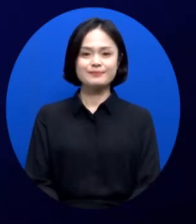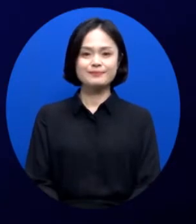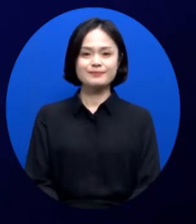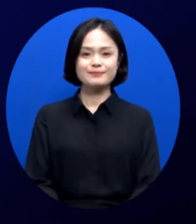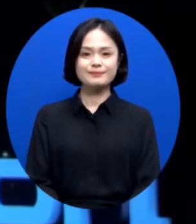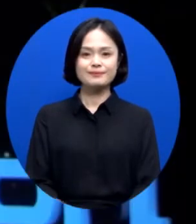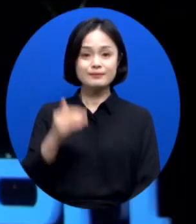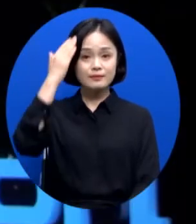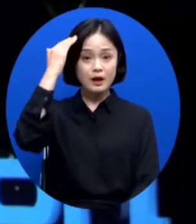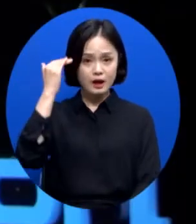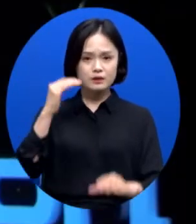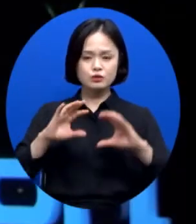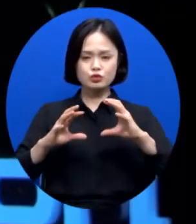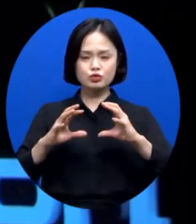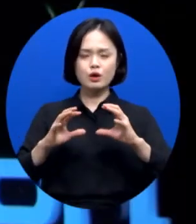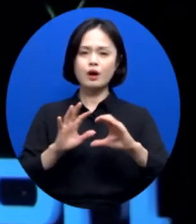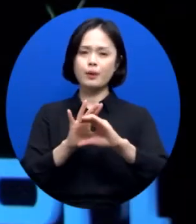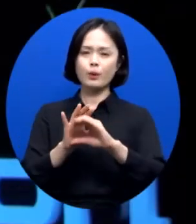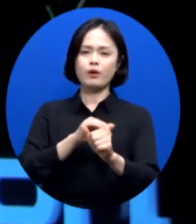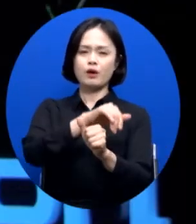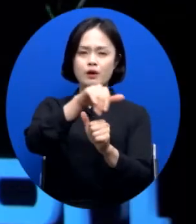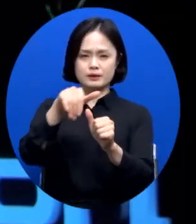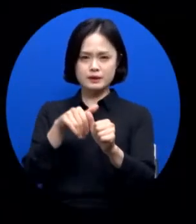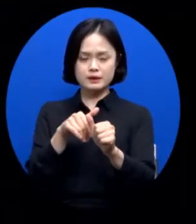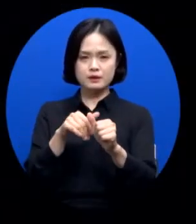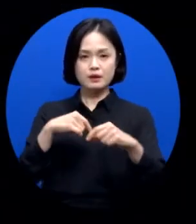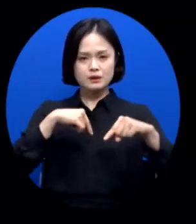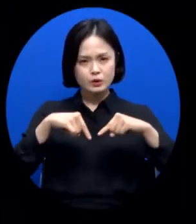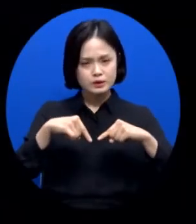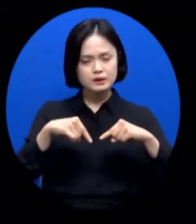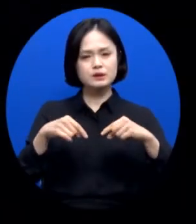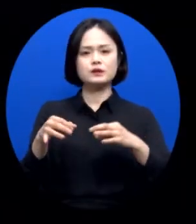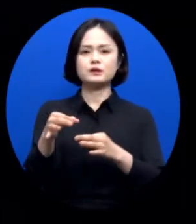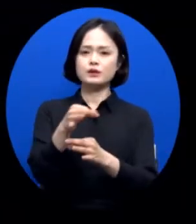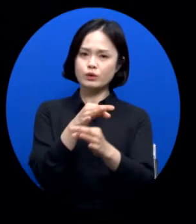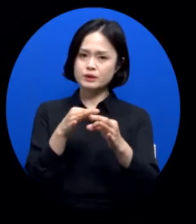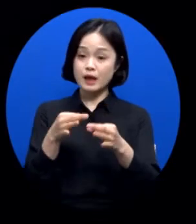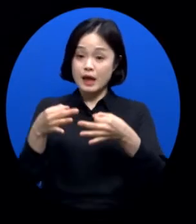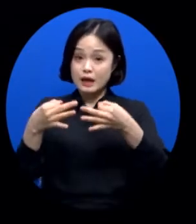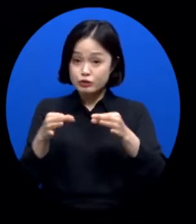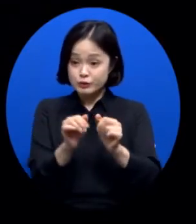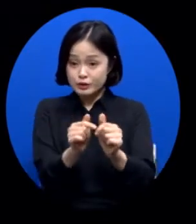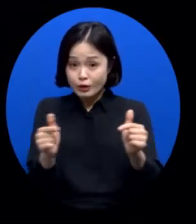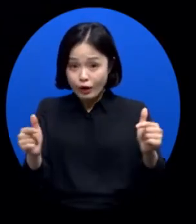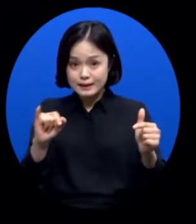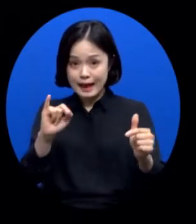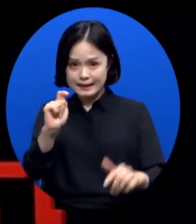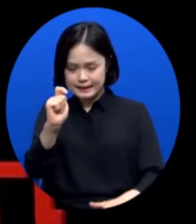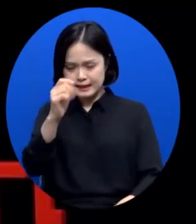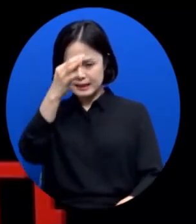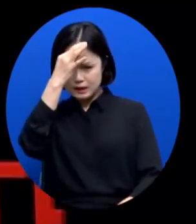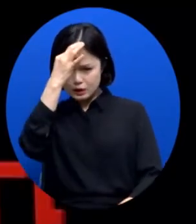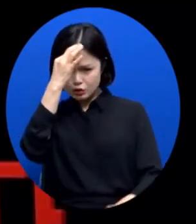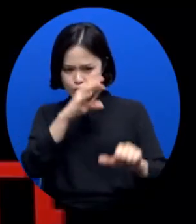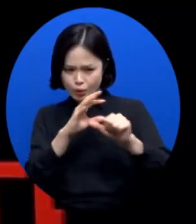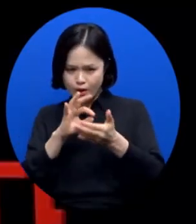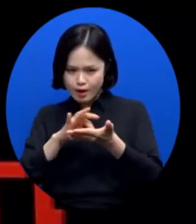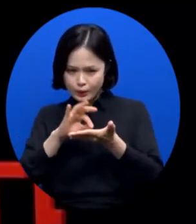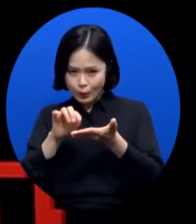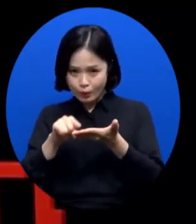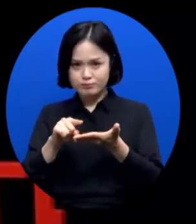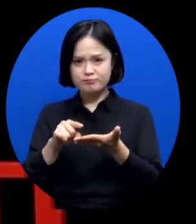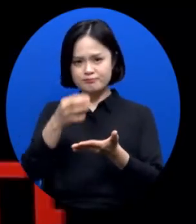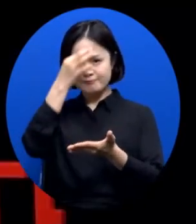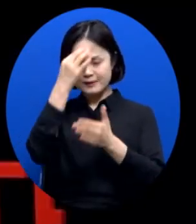맞은 대한민국. 정치, 경제, 금융부터 과학과 IT 기술 분야를 망라한 각 분야의 명